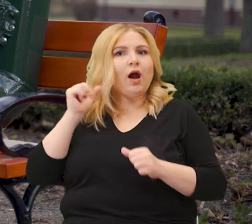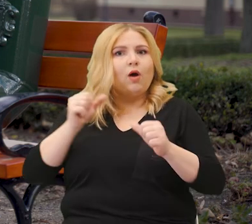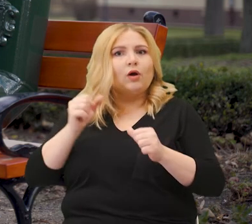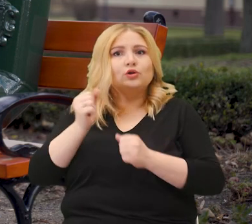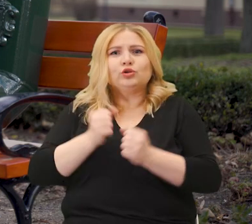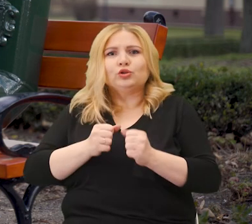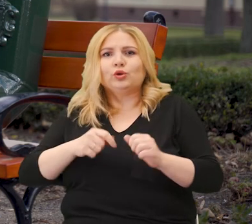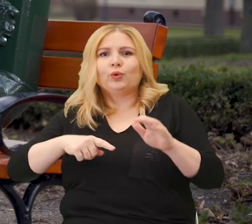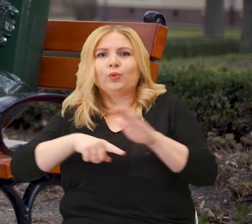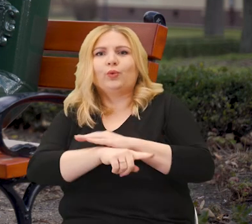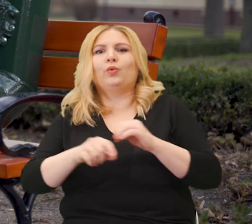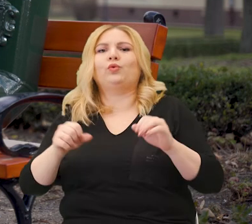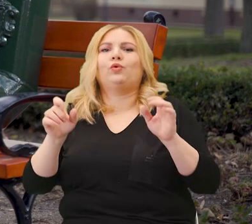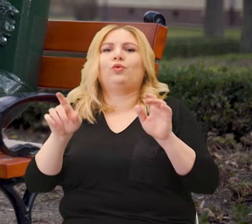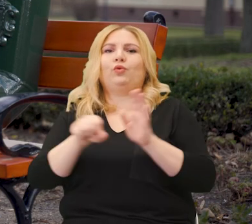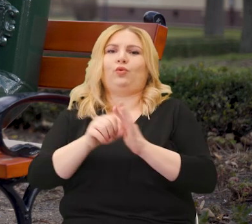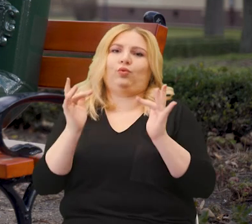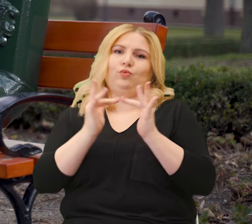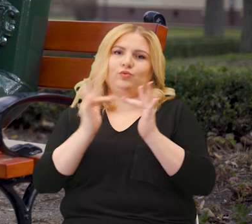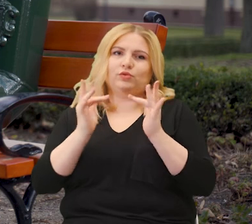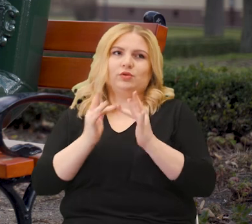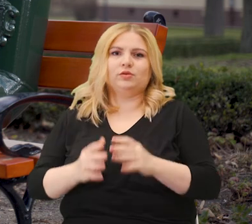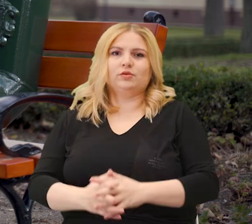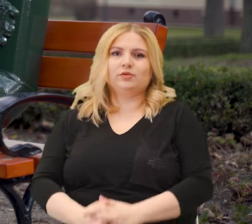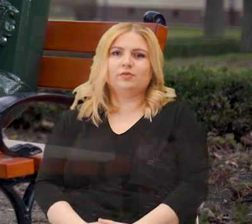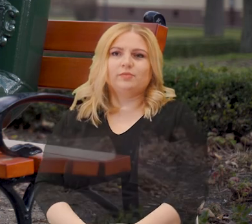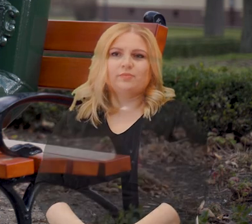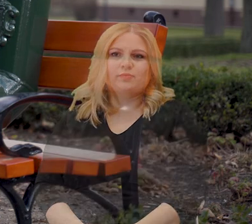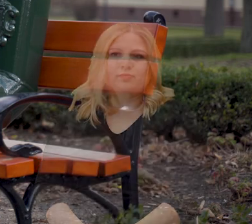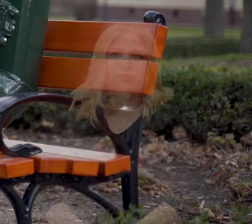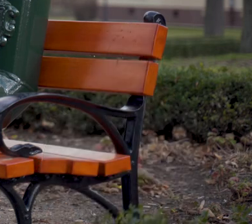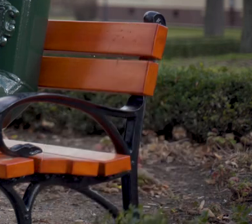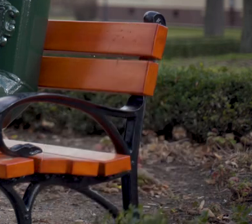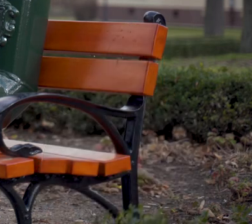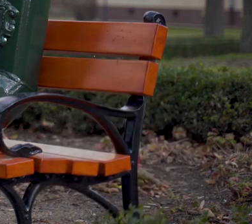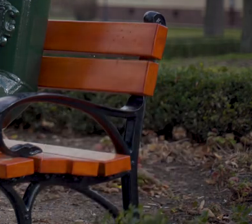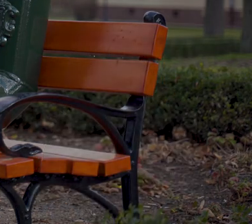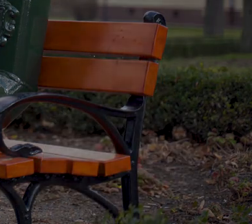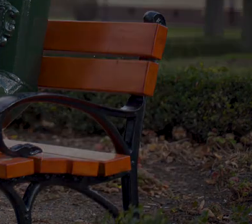się to we śnie. Spłoszone tym odgłosem dzieci pognały do łóżeczek.